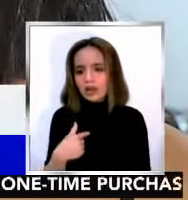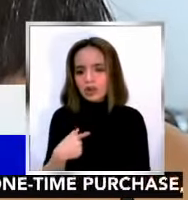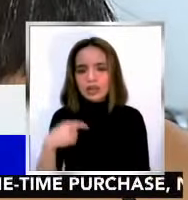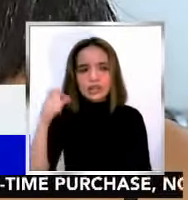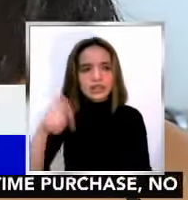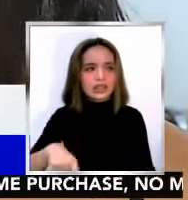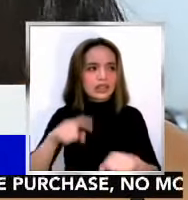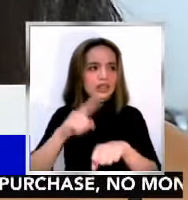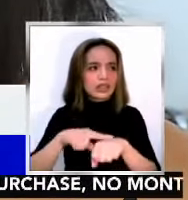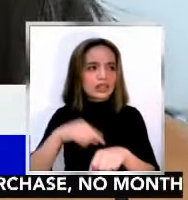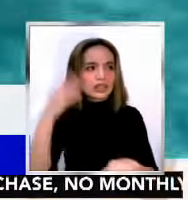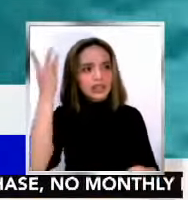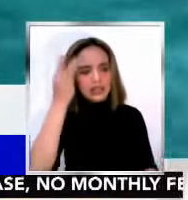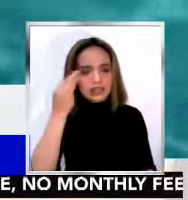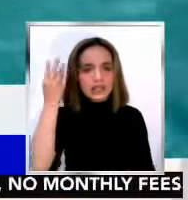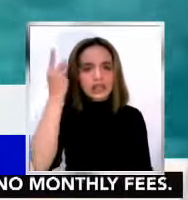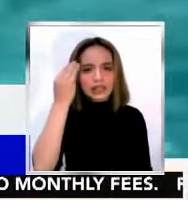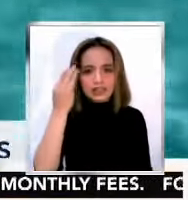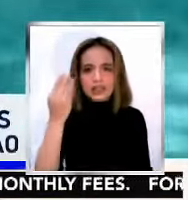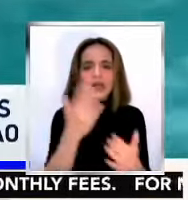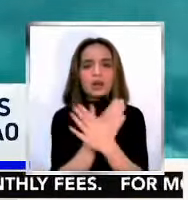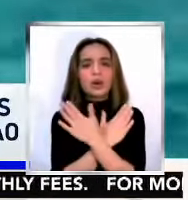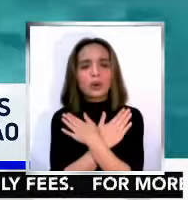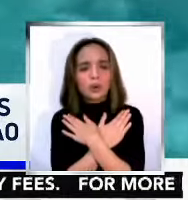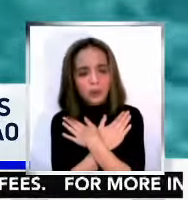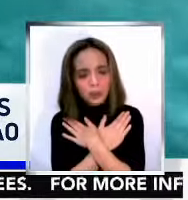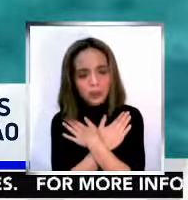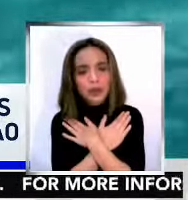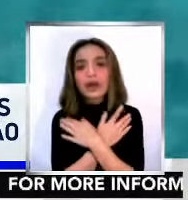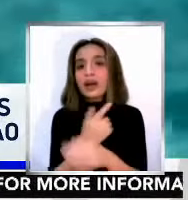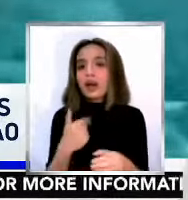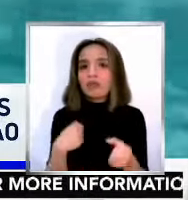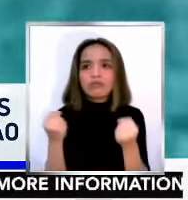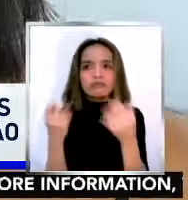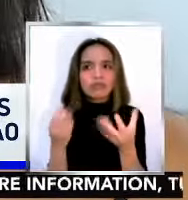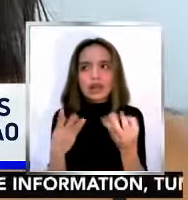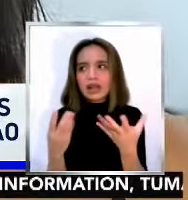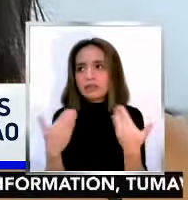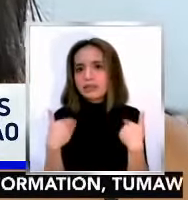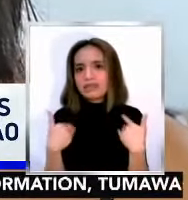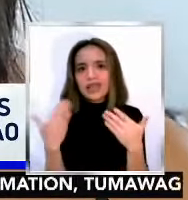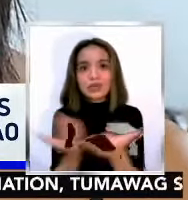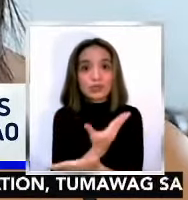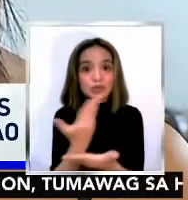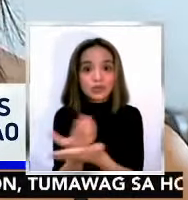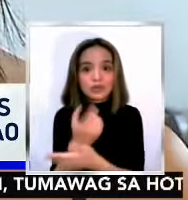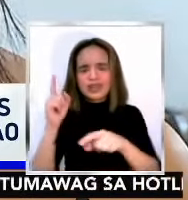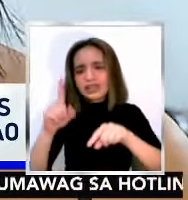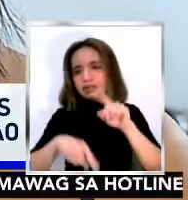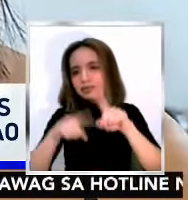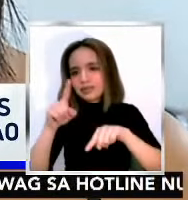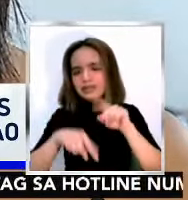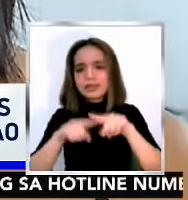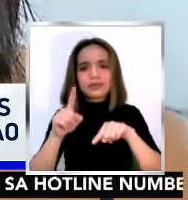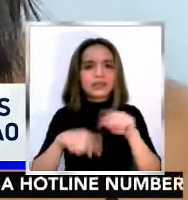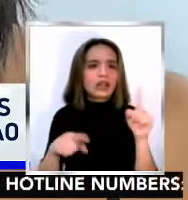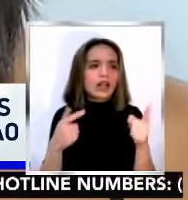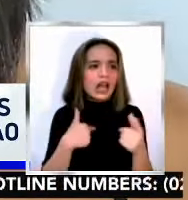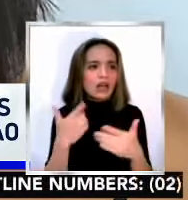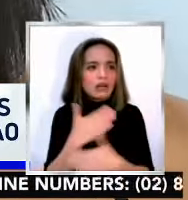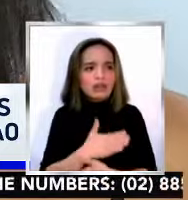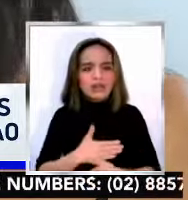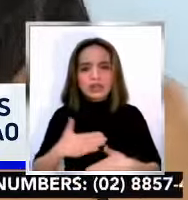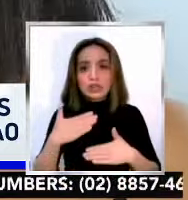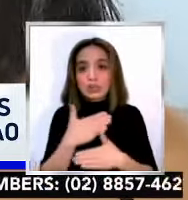reflecting and resting. I also made a lot of new friends and I enjoyed